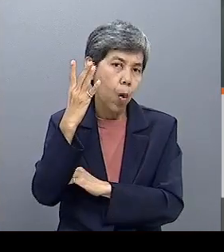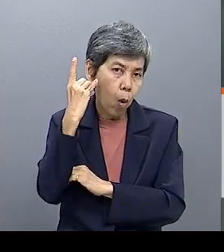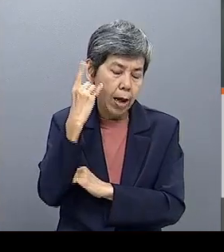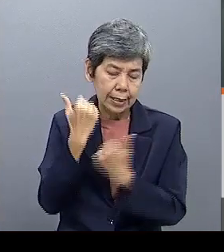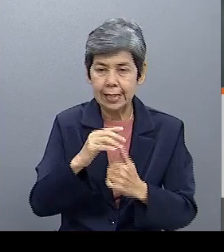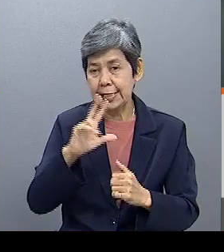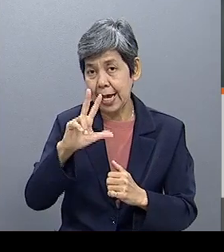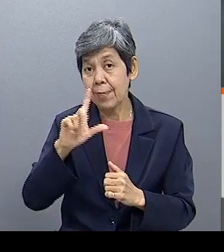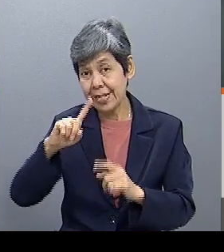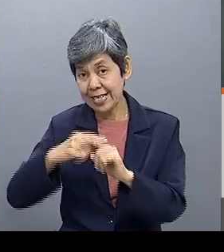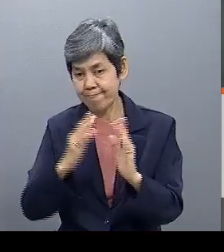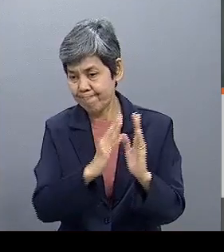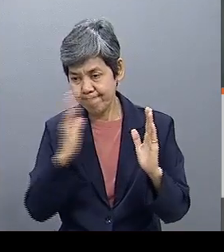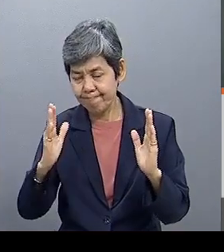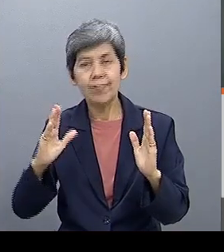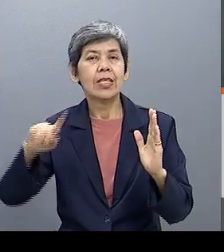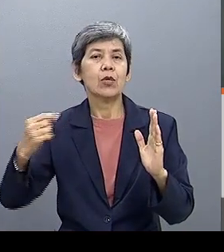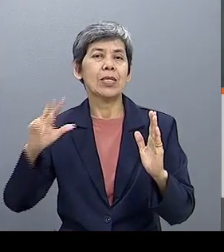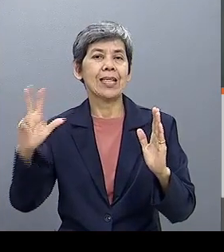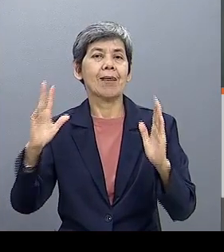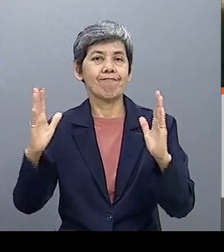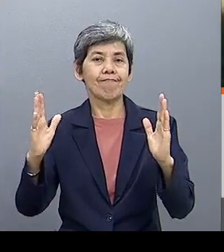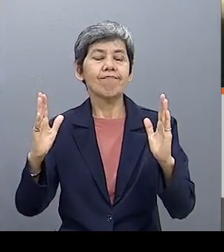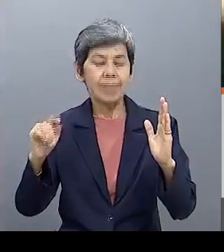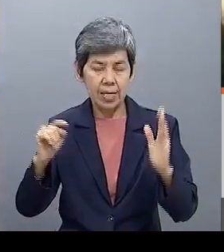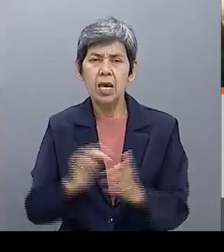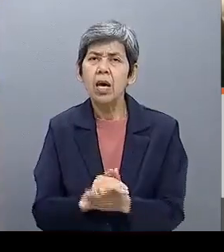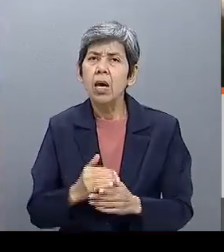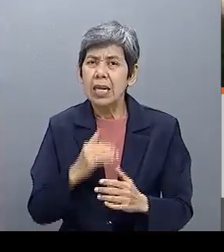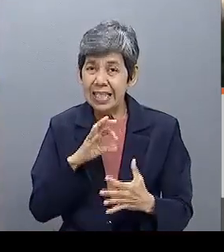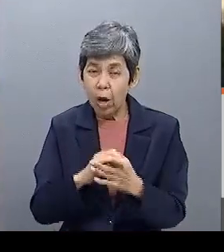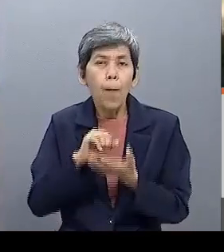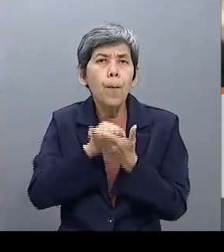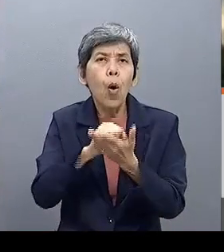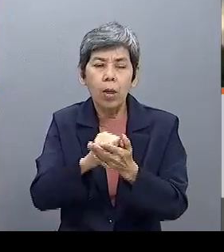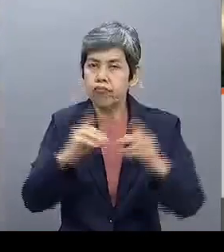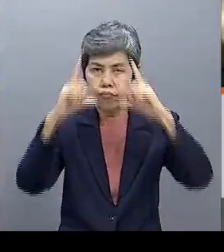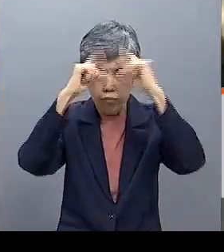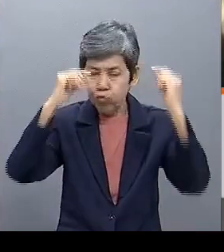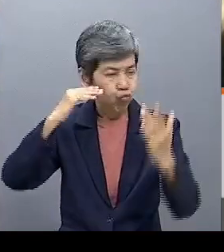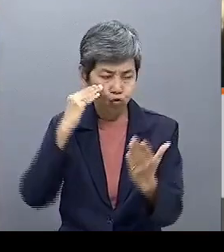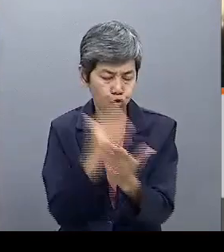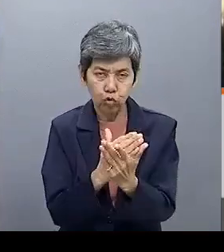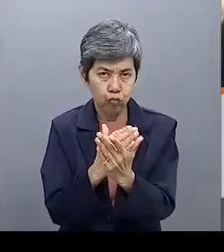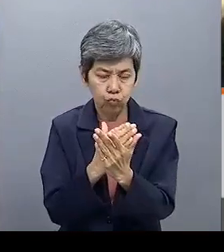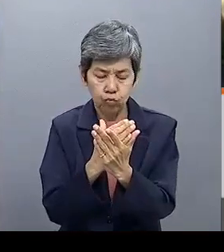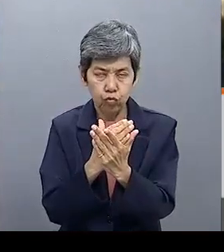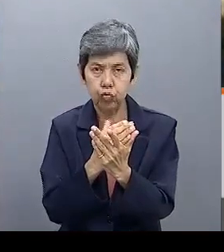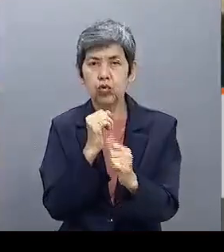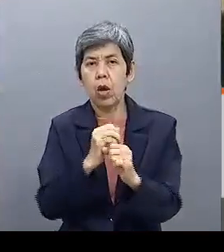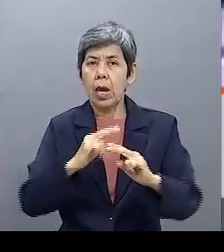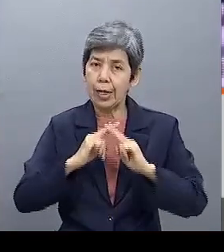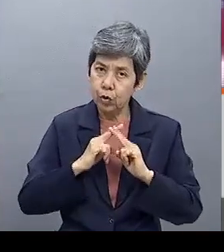มกราคม 2560 4โดยให้งดบริการรถแท็กซี่ทุกประเภททุกคันทั้งภาคเอกชนและ